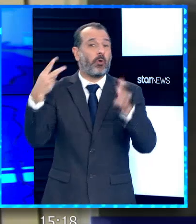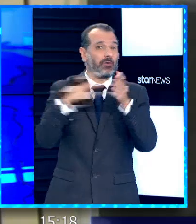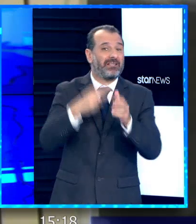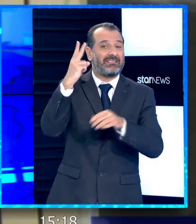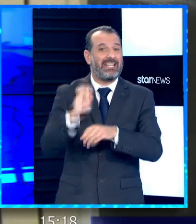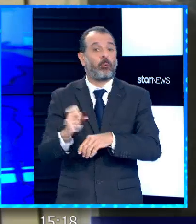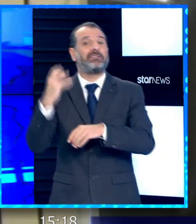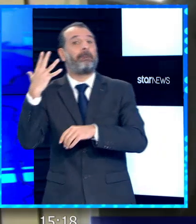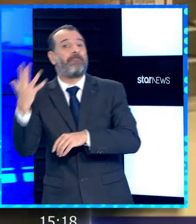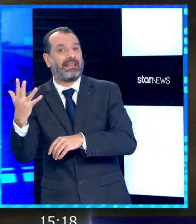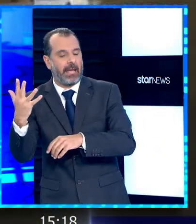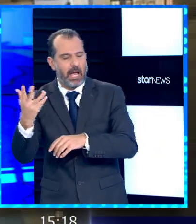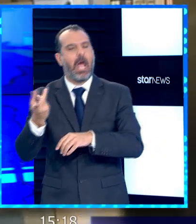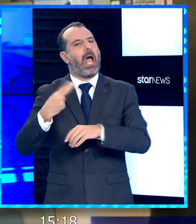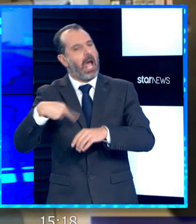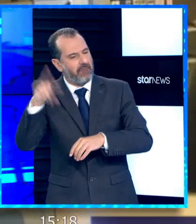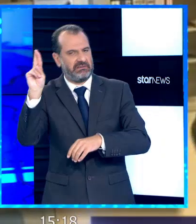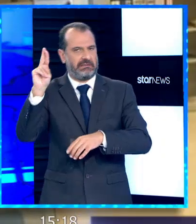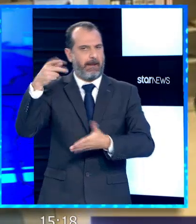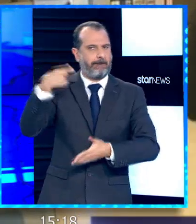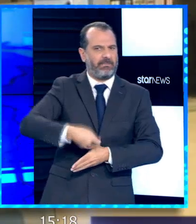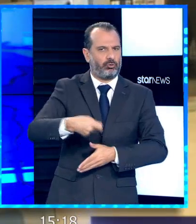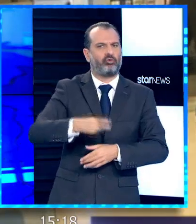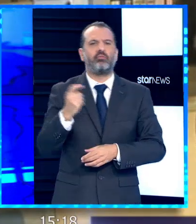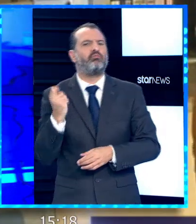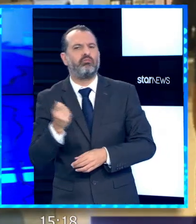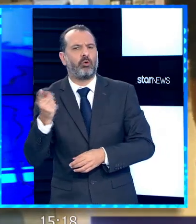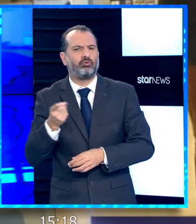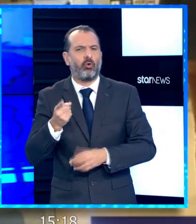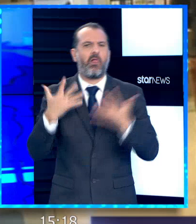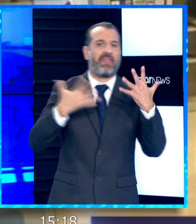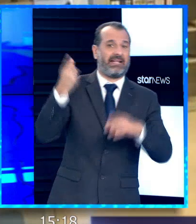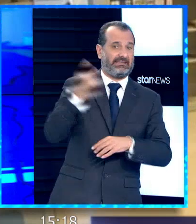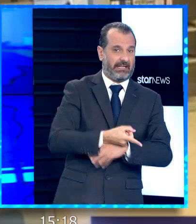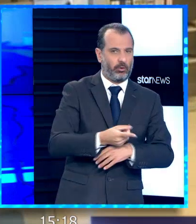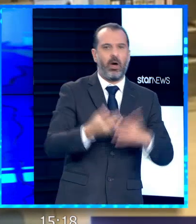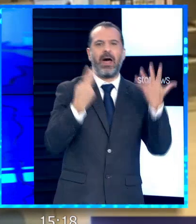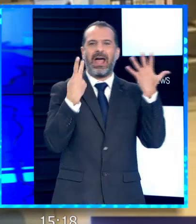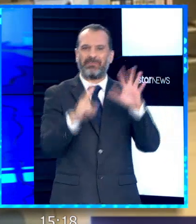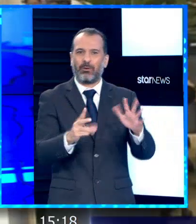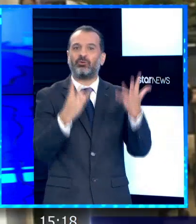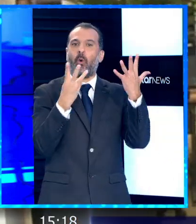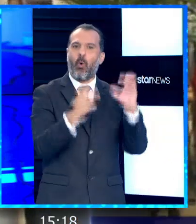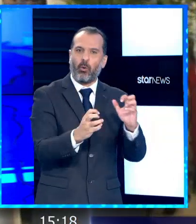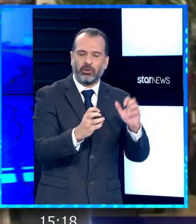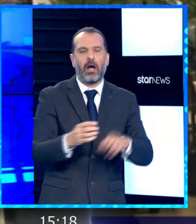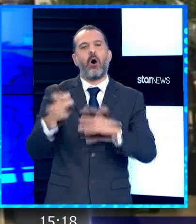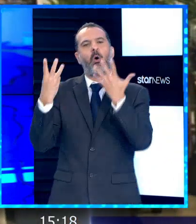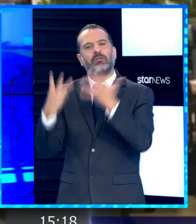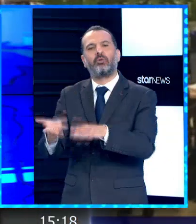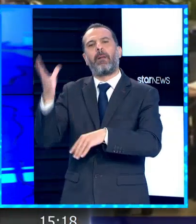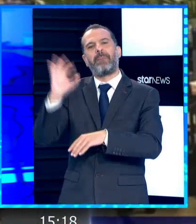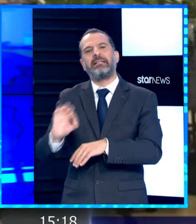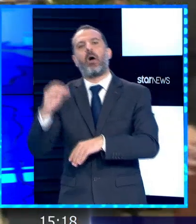1η Ιανουαρίου του 2025 κατά 10%, δηλαδή από τα 780 στα 858